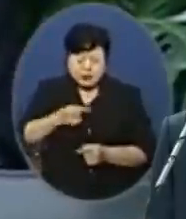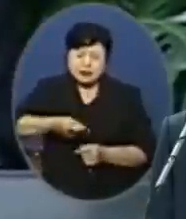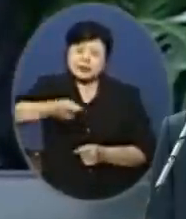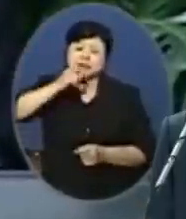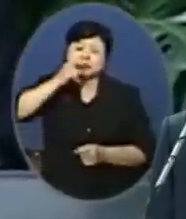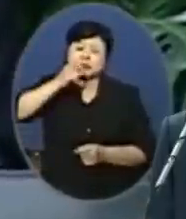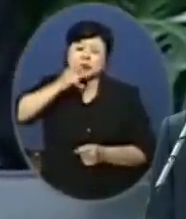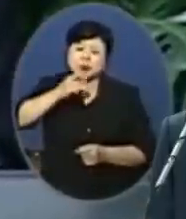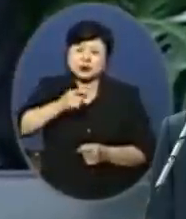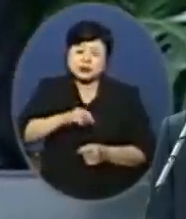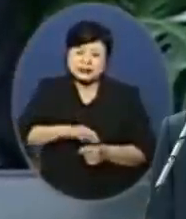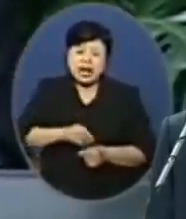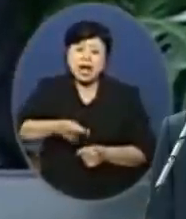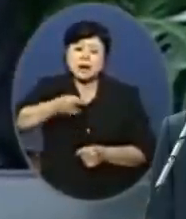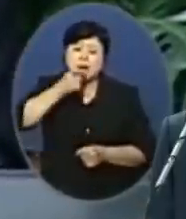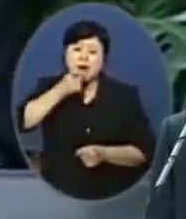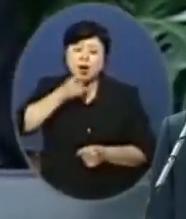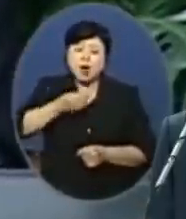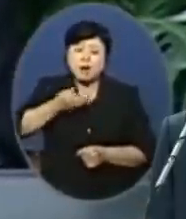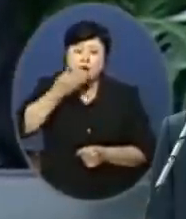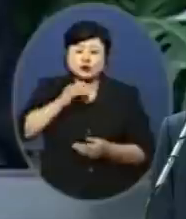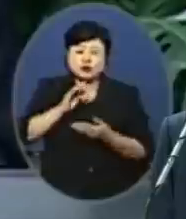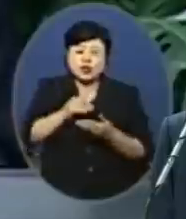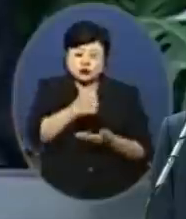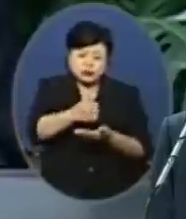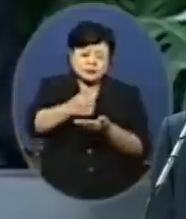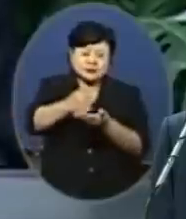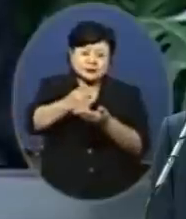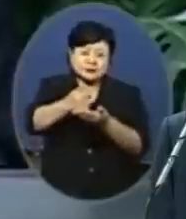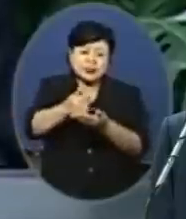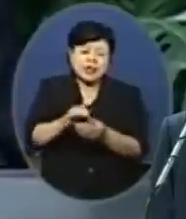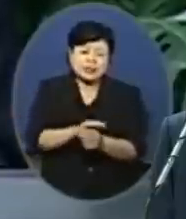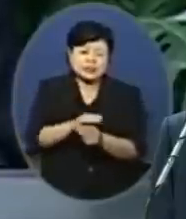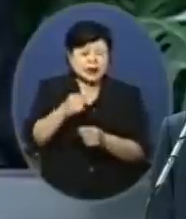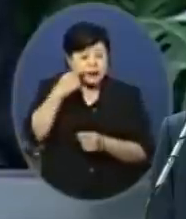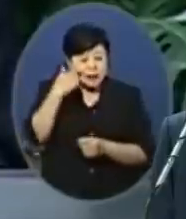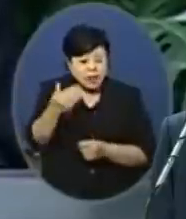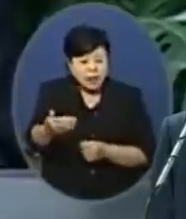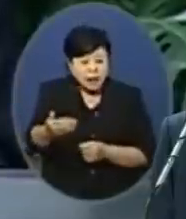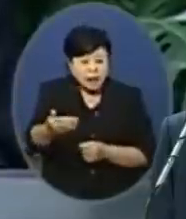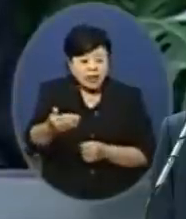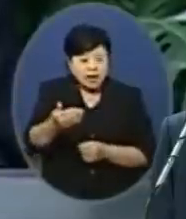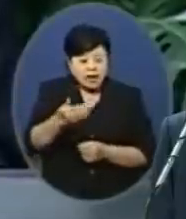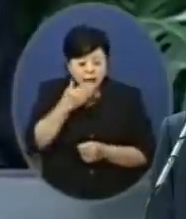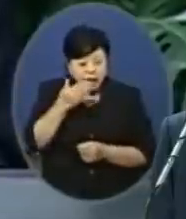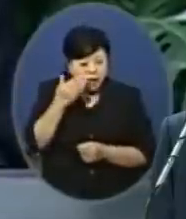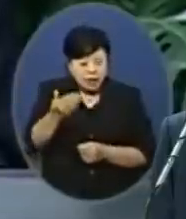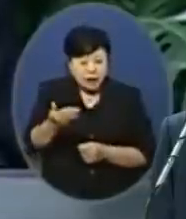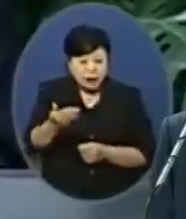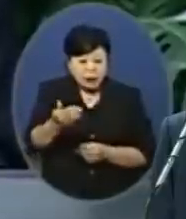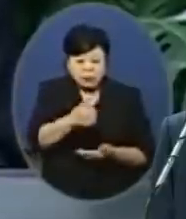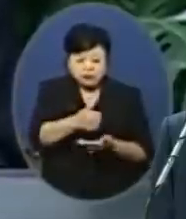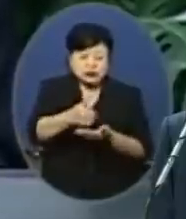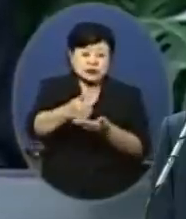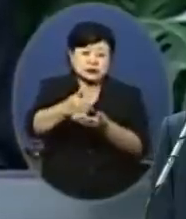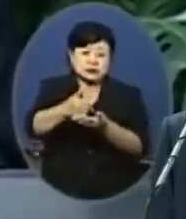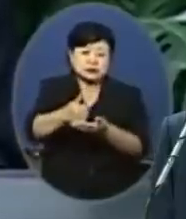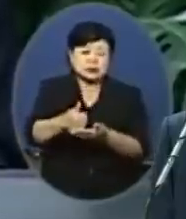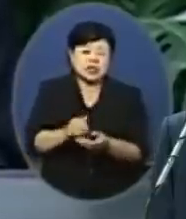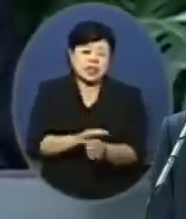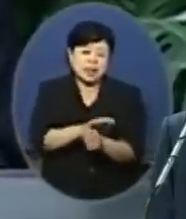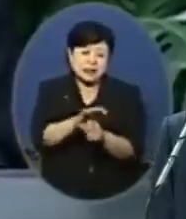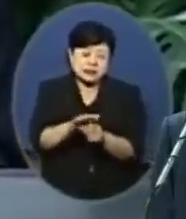마시고 살을 먹고 난 다음에 주님 나를 사랑합니까? 물을 수 있겠어요? 주님이 내